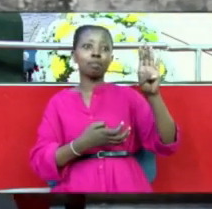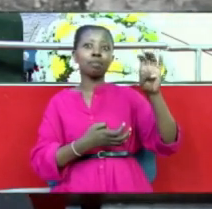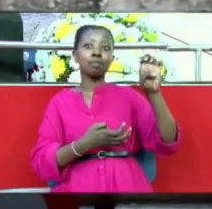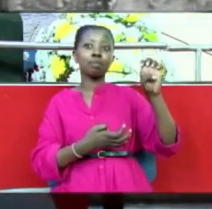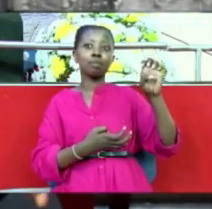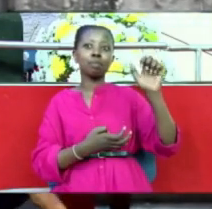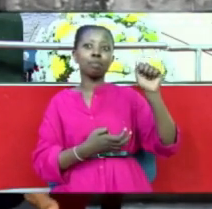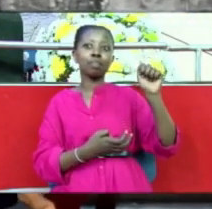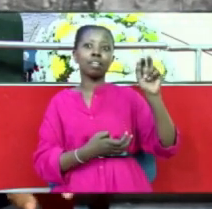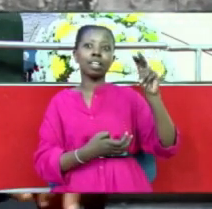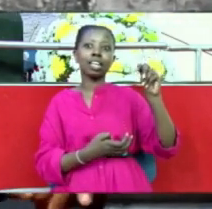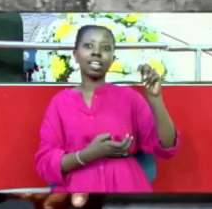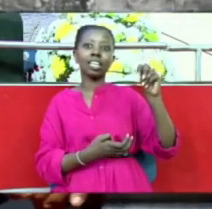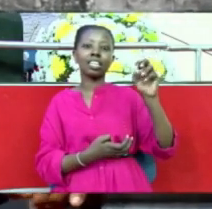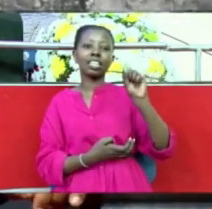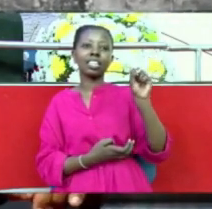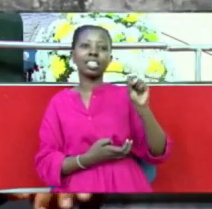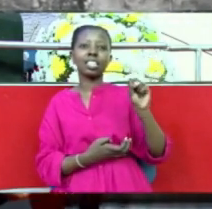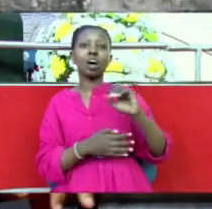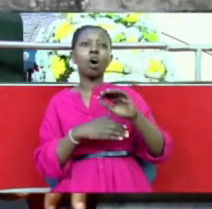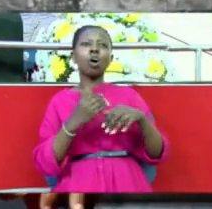Hapa Zimmerman.